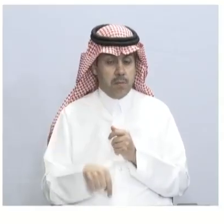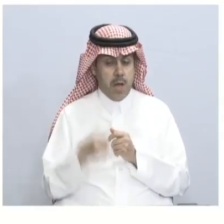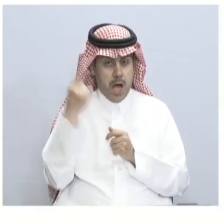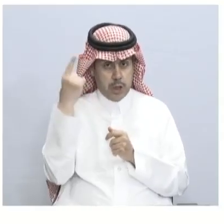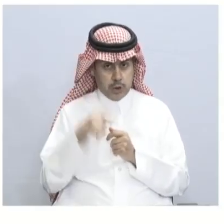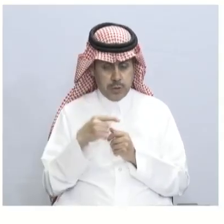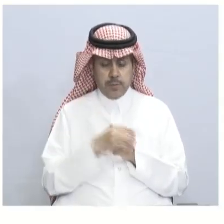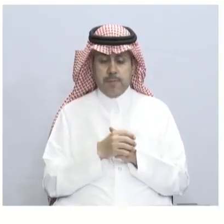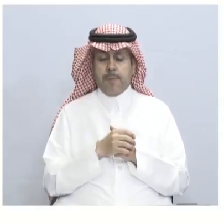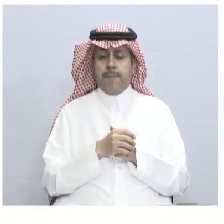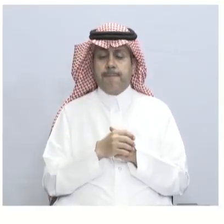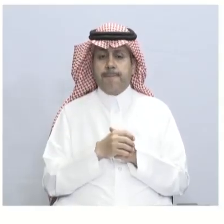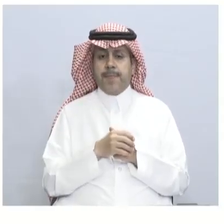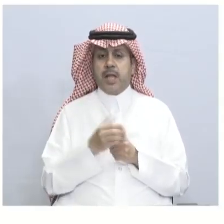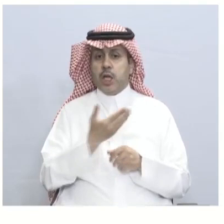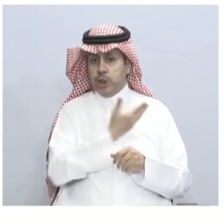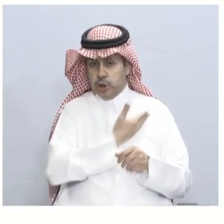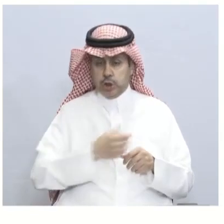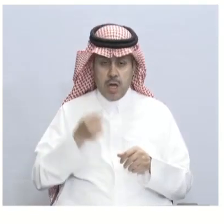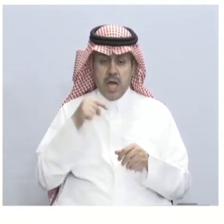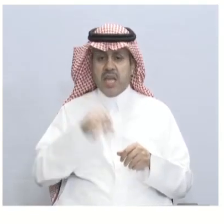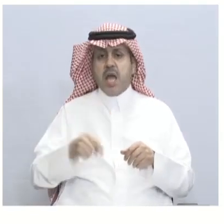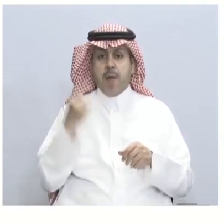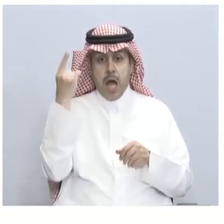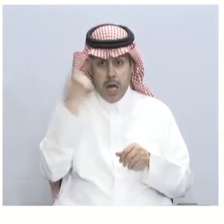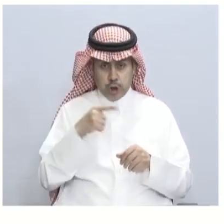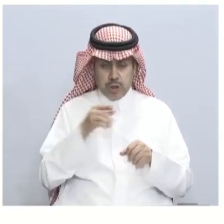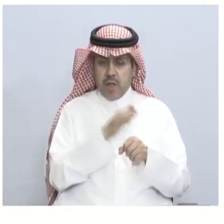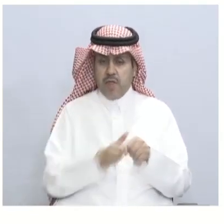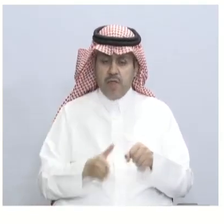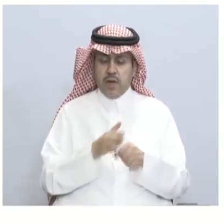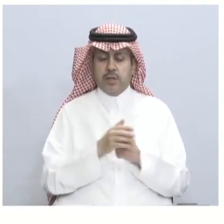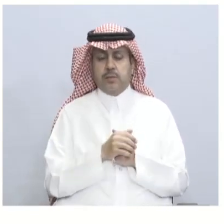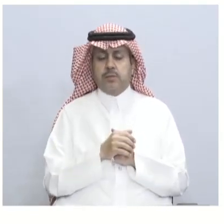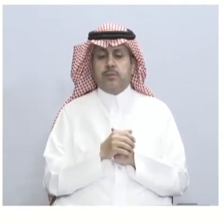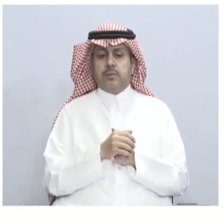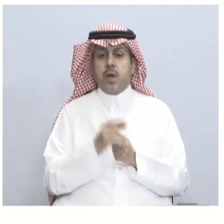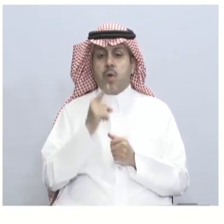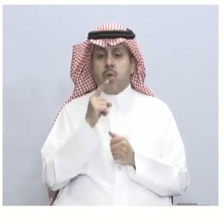ذي الحجه لقوله تعالى واذكروا الله في ايام